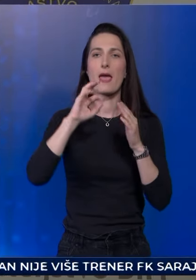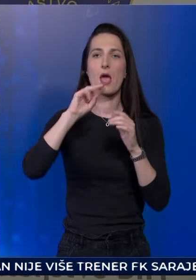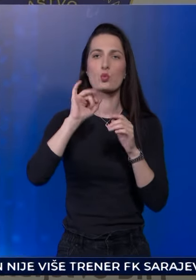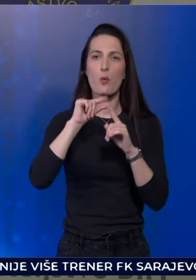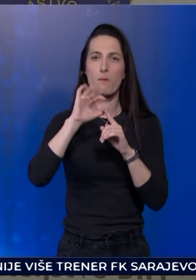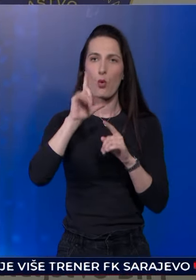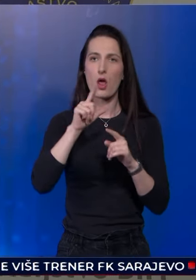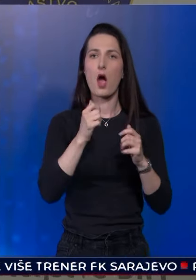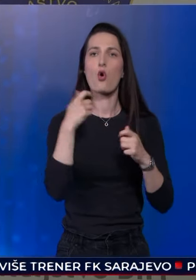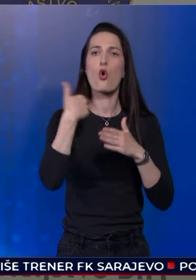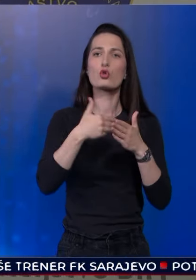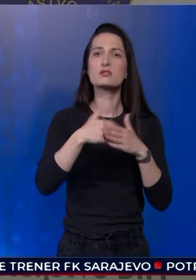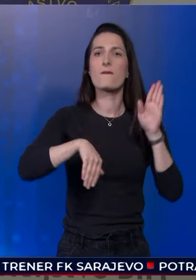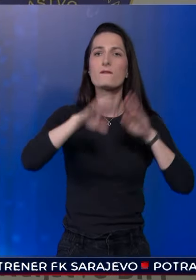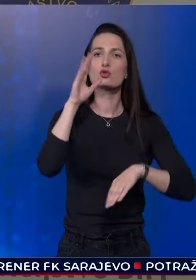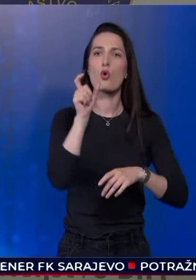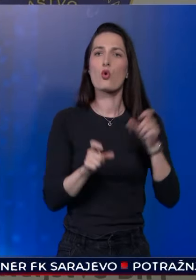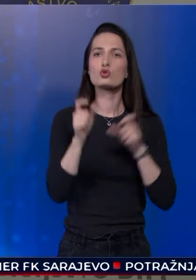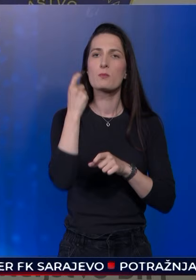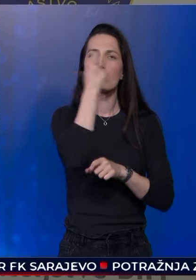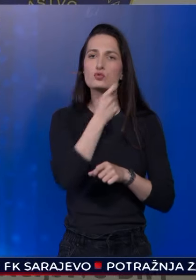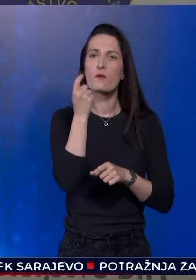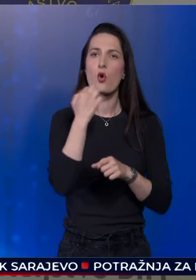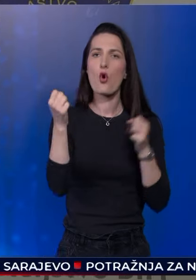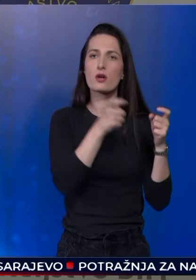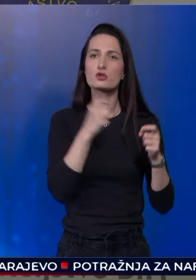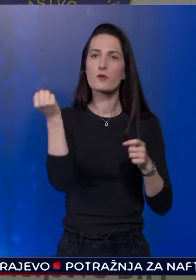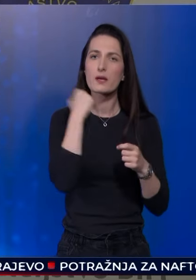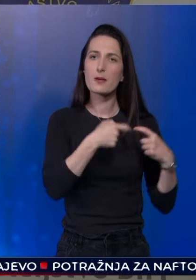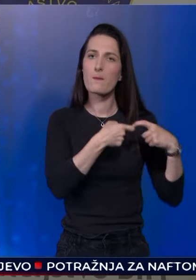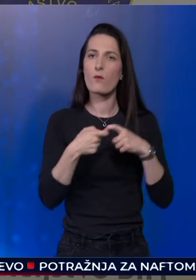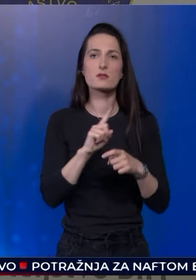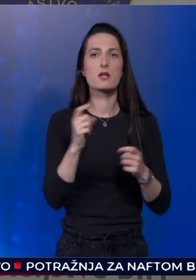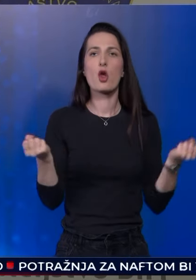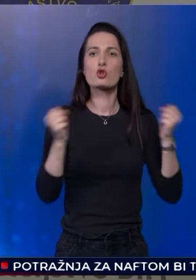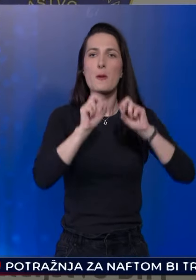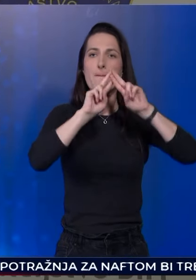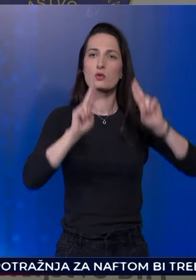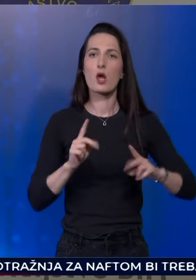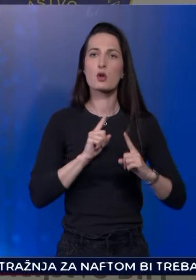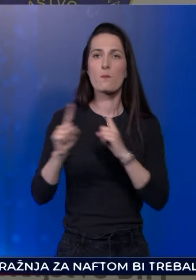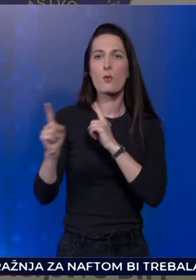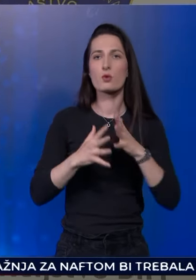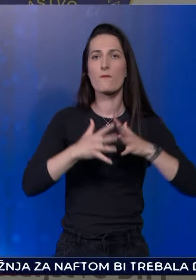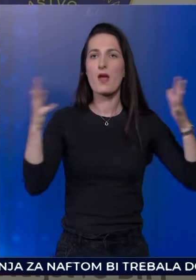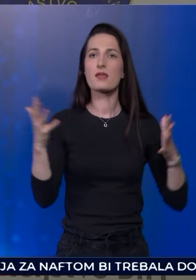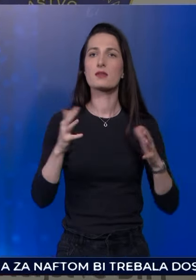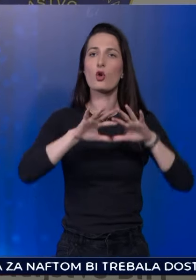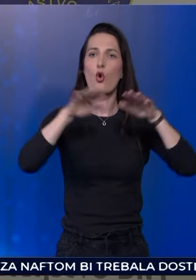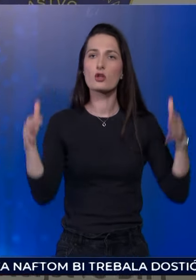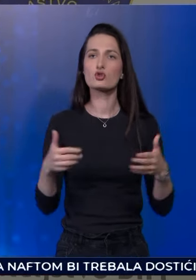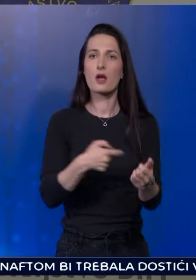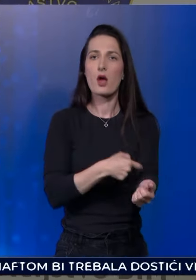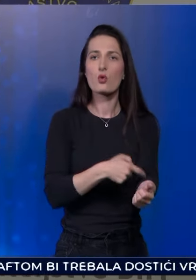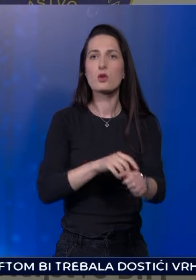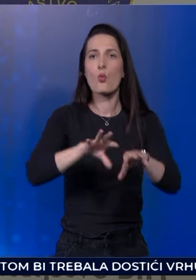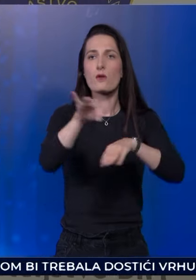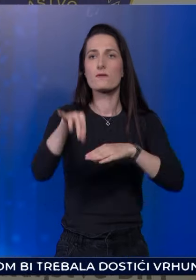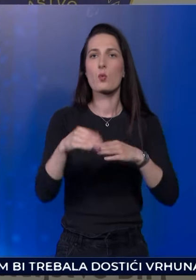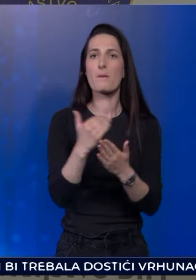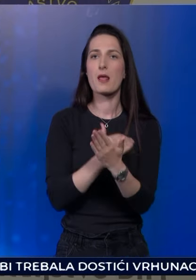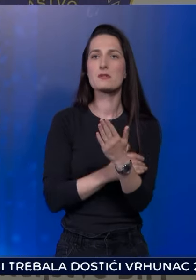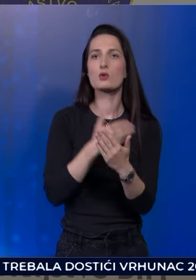kriminal povezan sa neovlaštenim međunarodnim prometom velikih količina narkotika. U okviru predmeta sa dokazima iz Skyanom aplikacija prikupljeni su